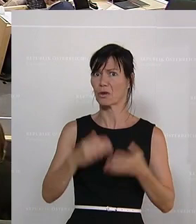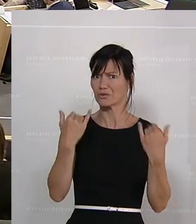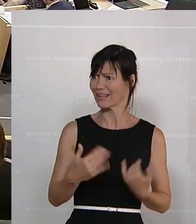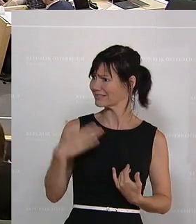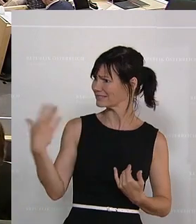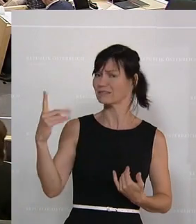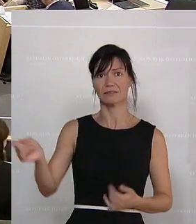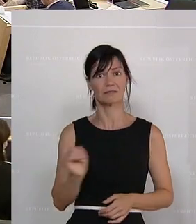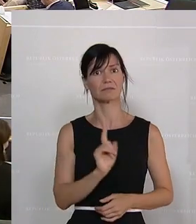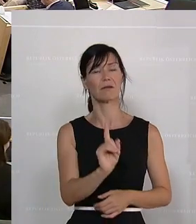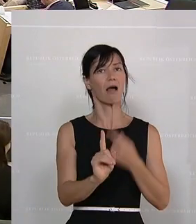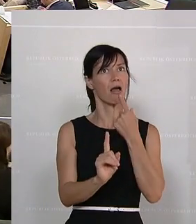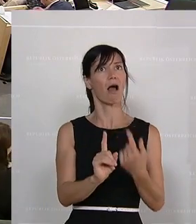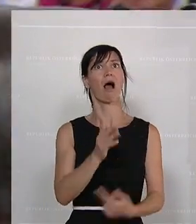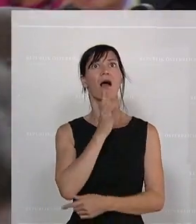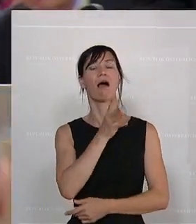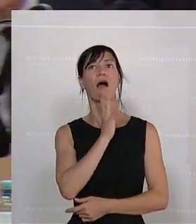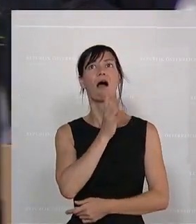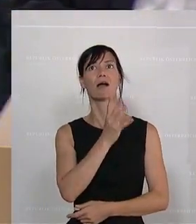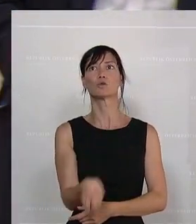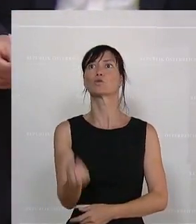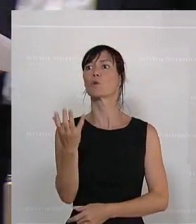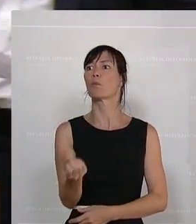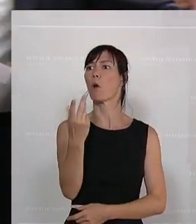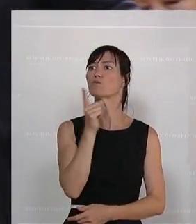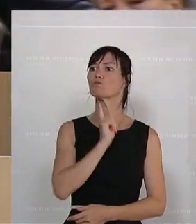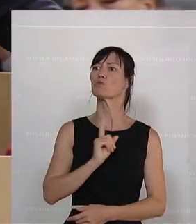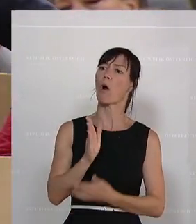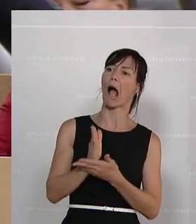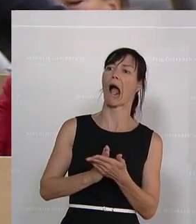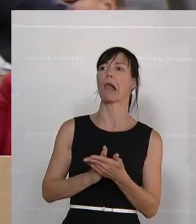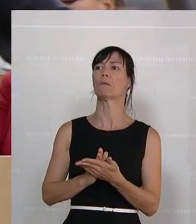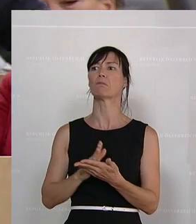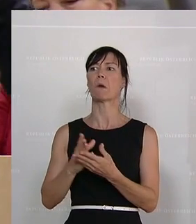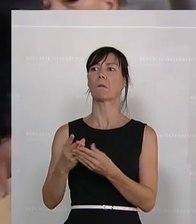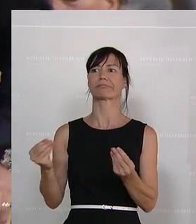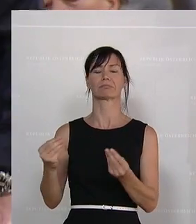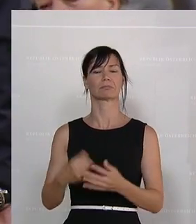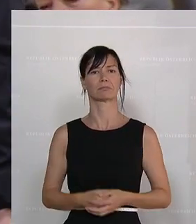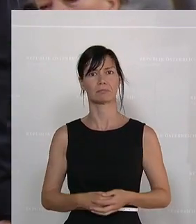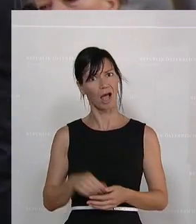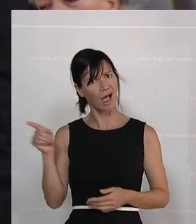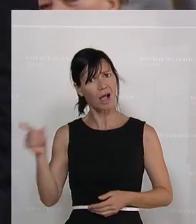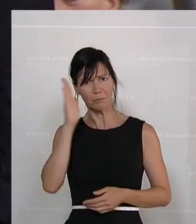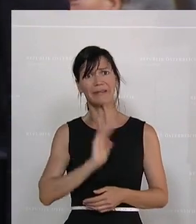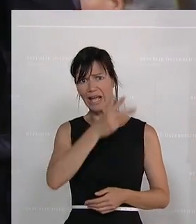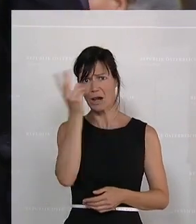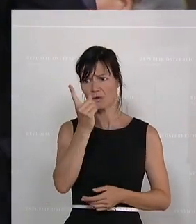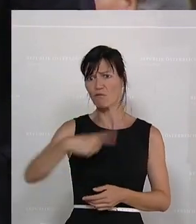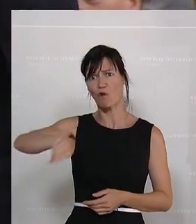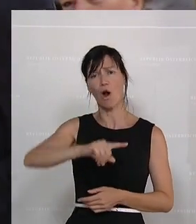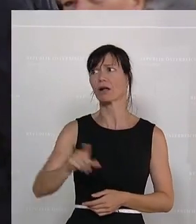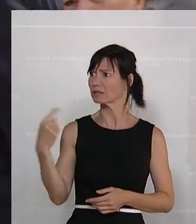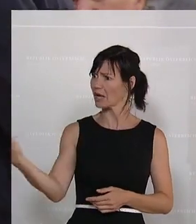das ist eine halbherzige symptombekämpfung wissen sie was entschuldigen sie sich bei der bevölkerung frau kollegin